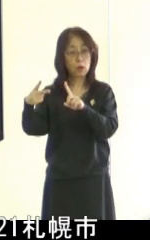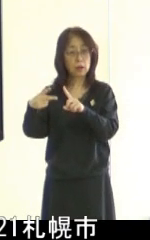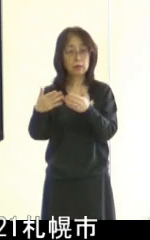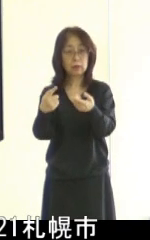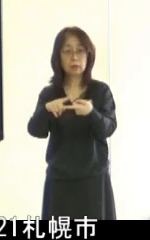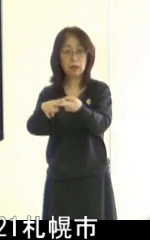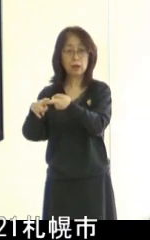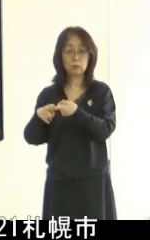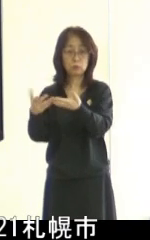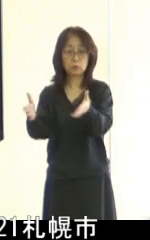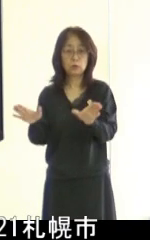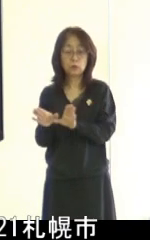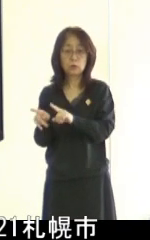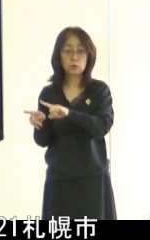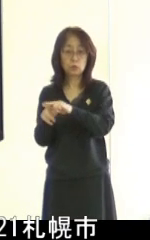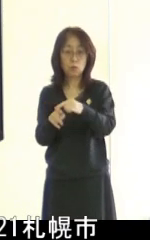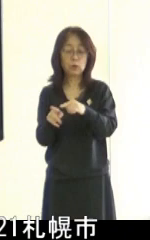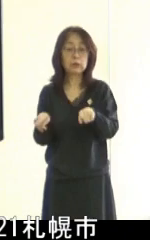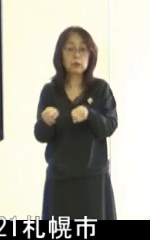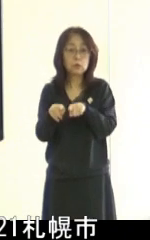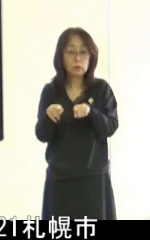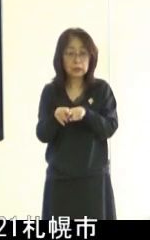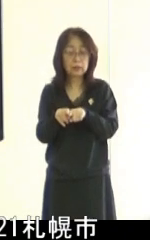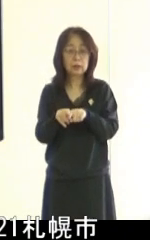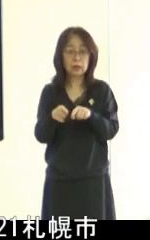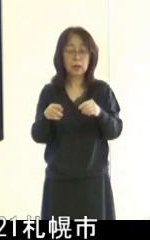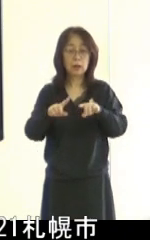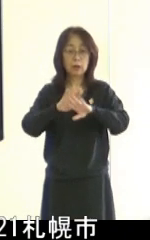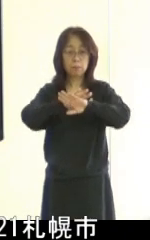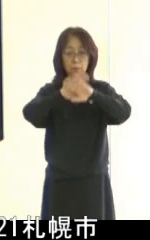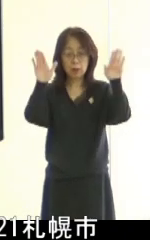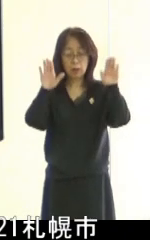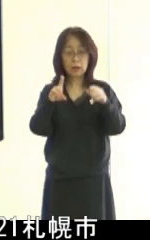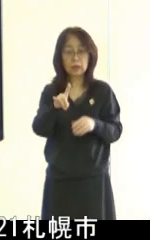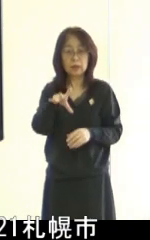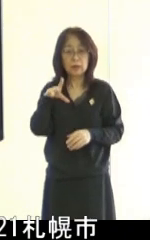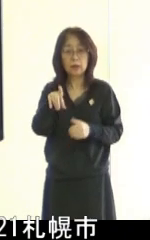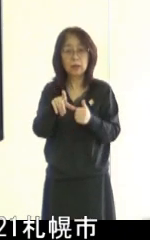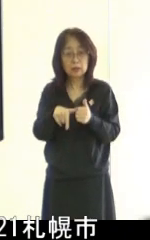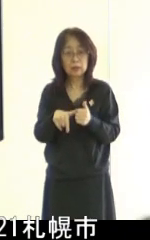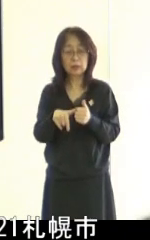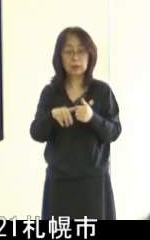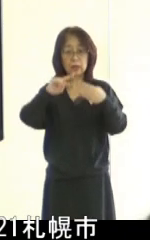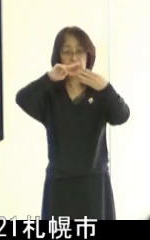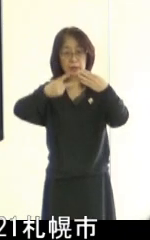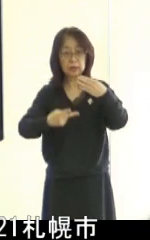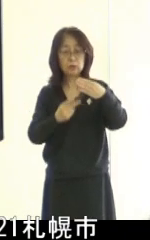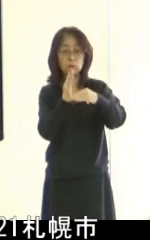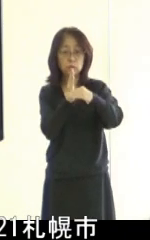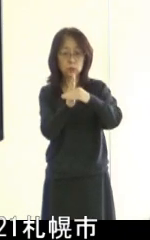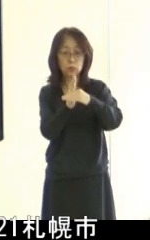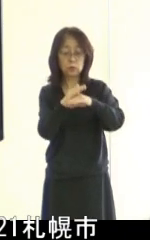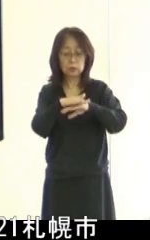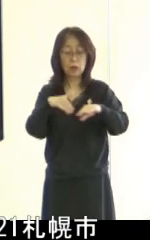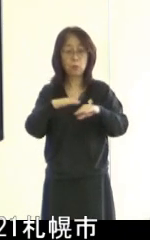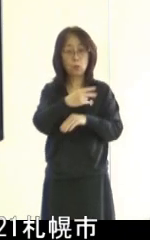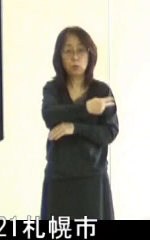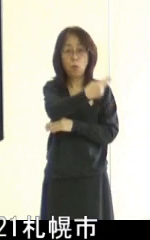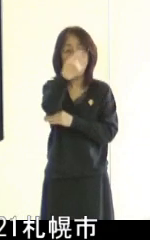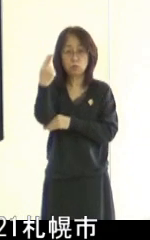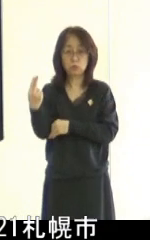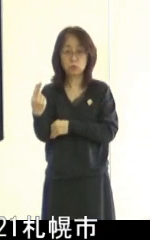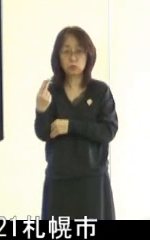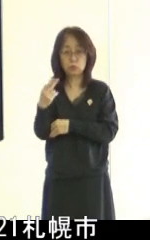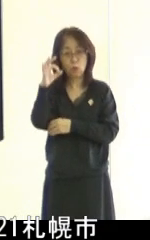てこの開幕戦を皮切りにですねシーズン中札幌ドームで開催する試合のなかで監督